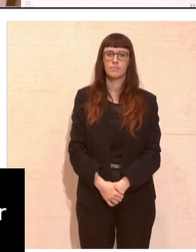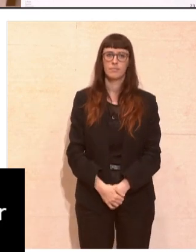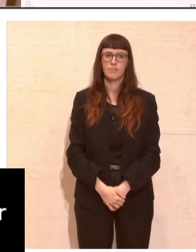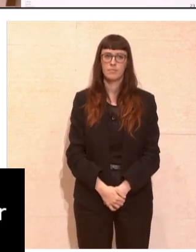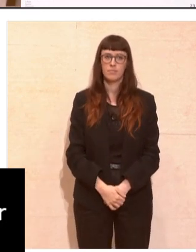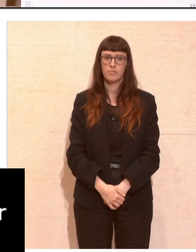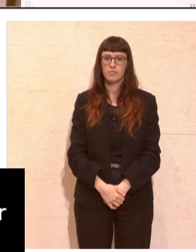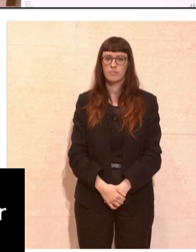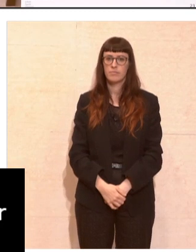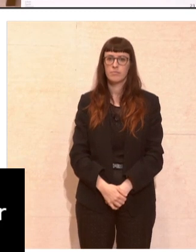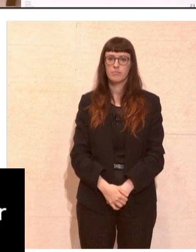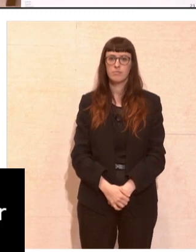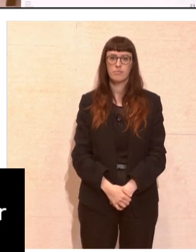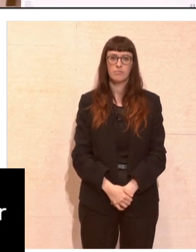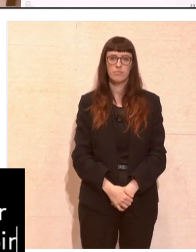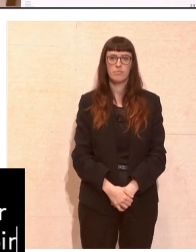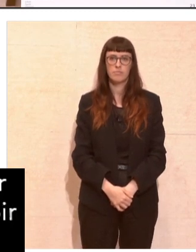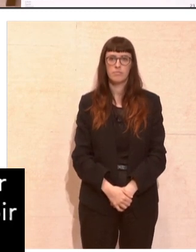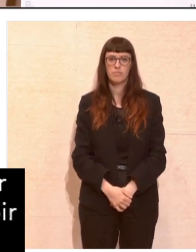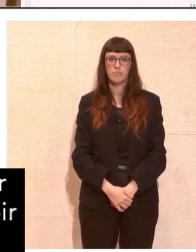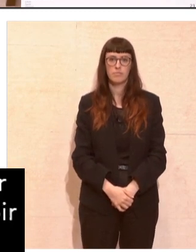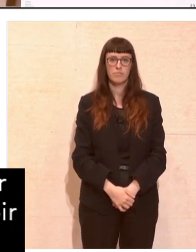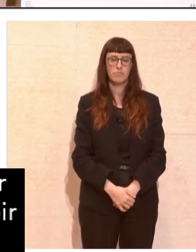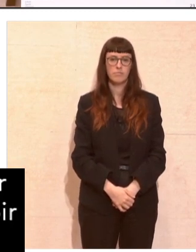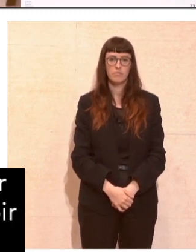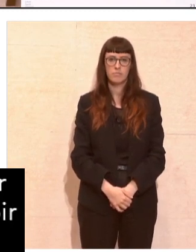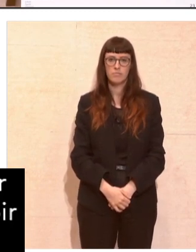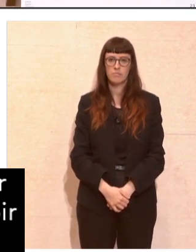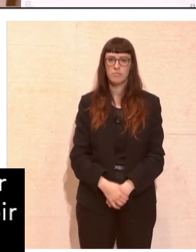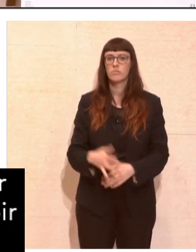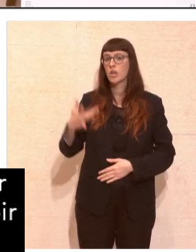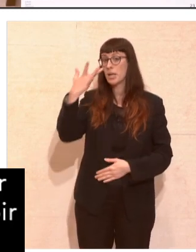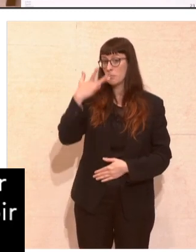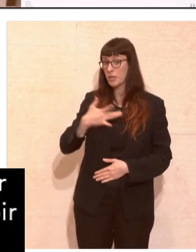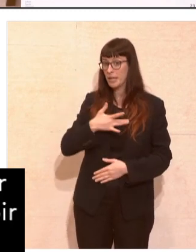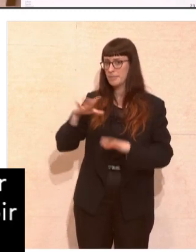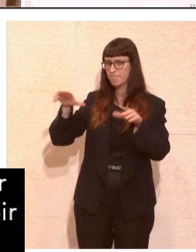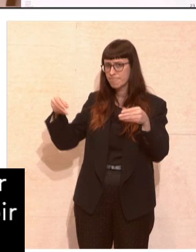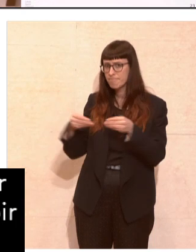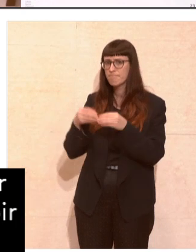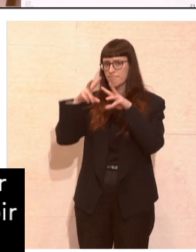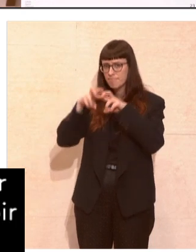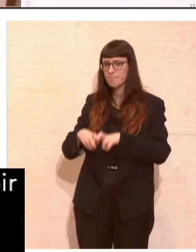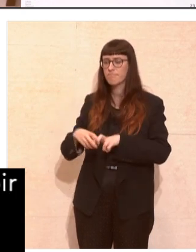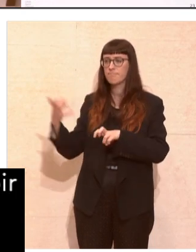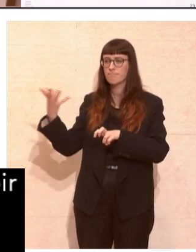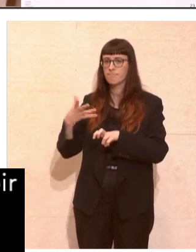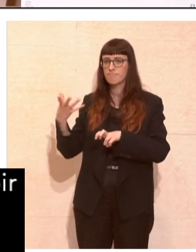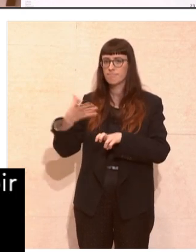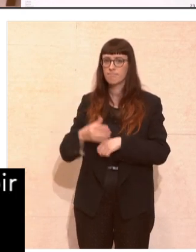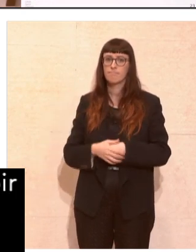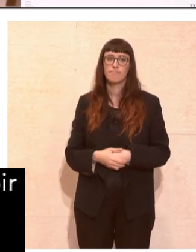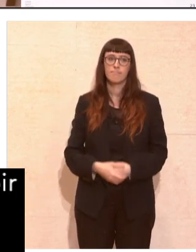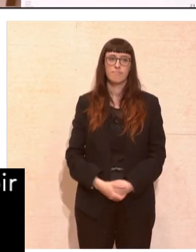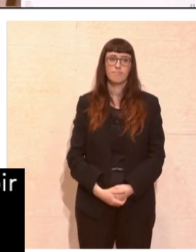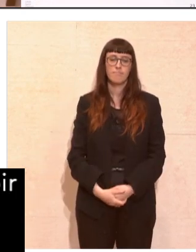tous les domaines? Mais ce qu'on voit, c'est que nous, notre hypothèse, c'est qu'il pourrait exister potentiellement, puis ça, c'est à vérifier,